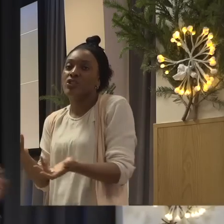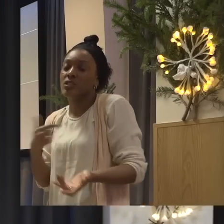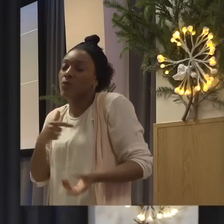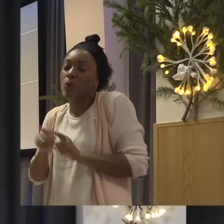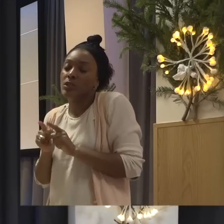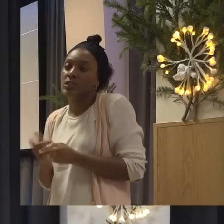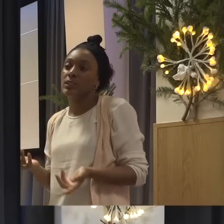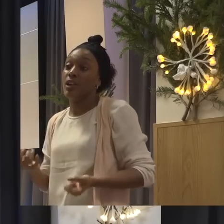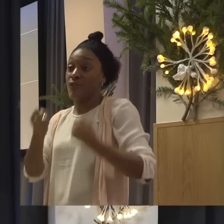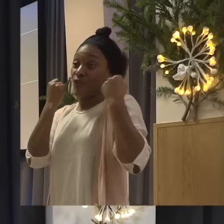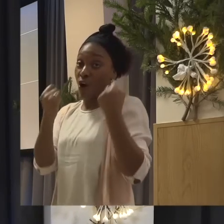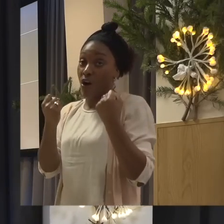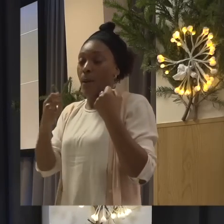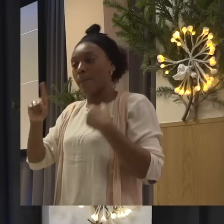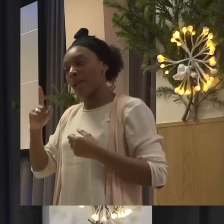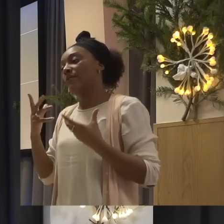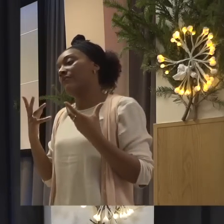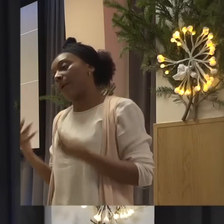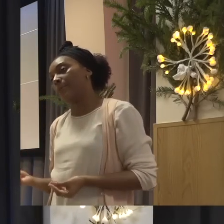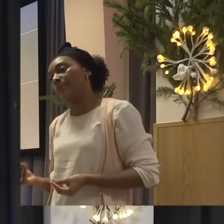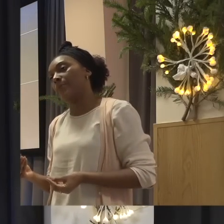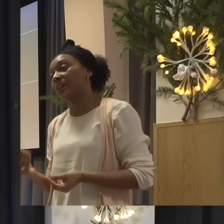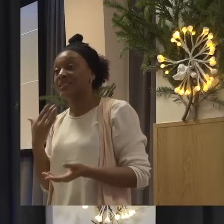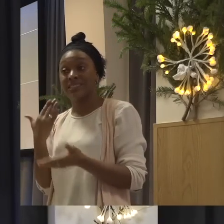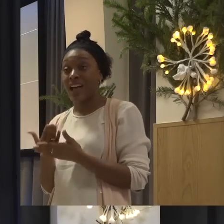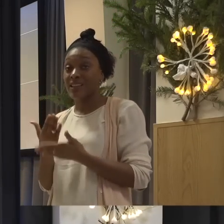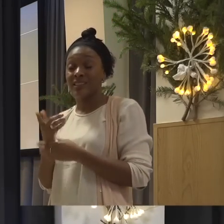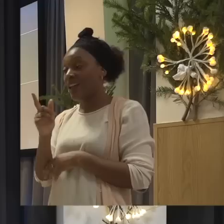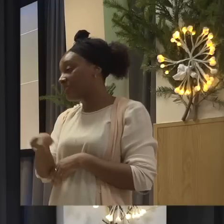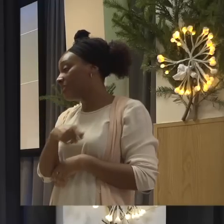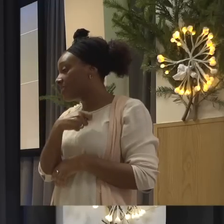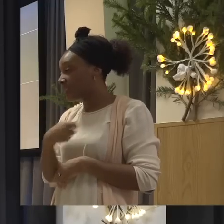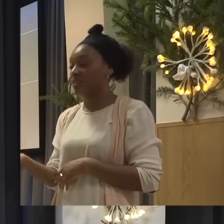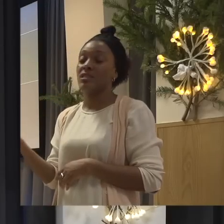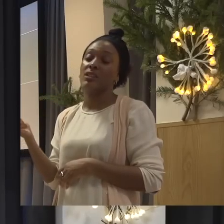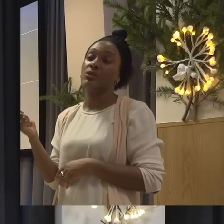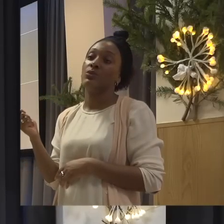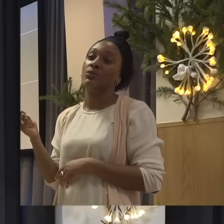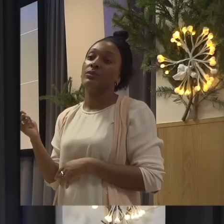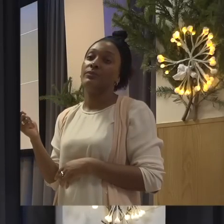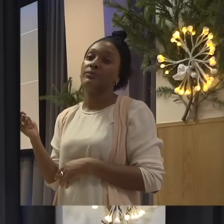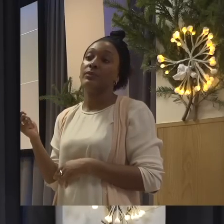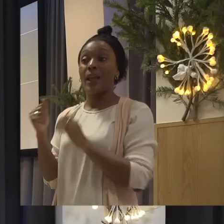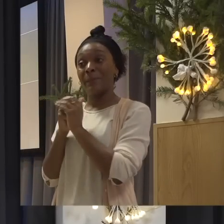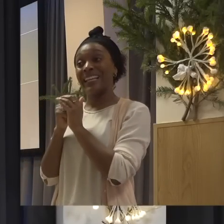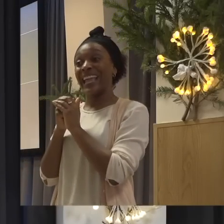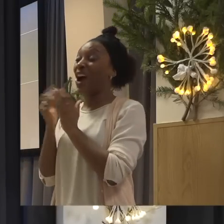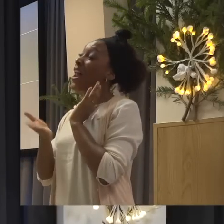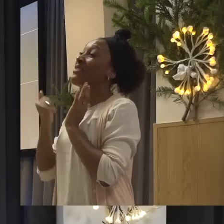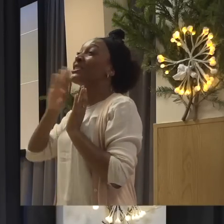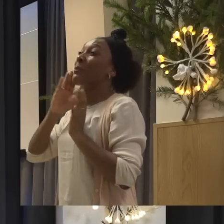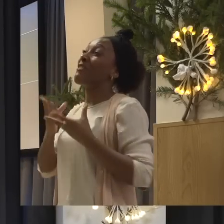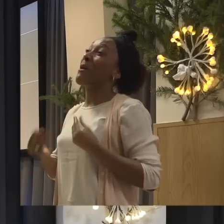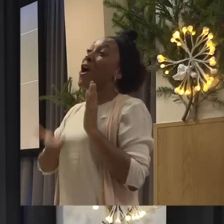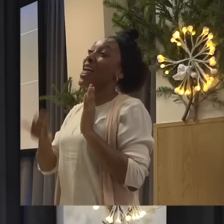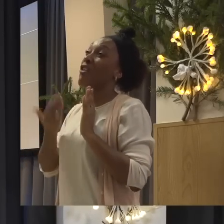Fort, mais faible. Ça, c'est une loi de la nature que la prière ne va pas ôter. Parce